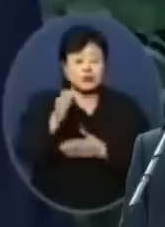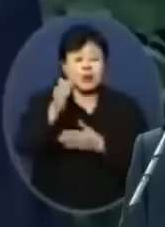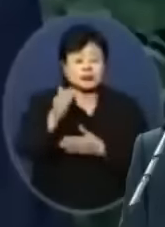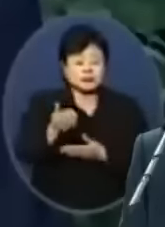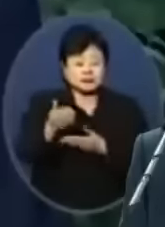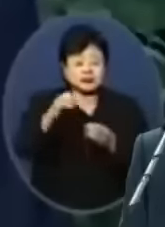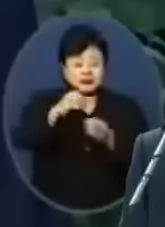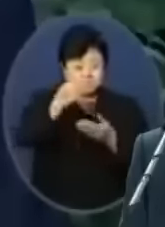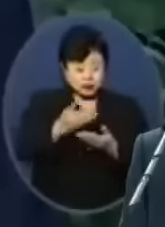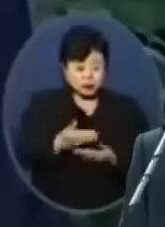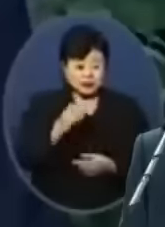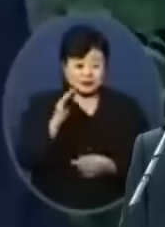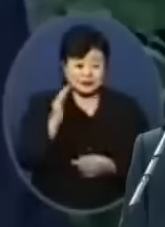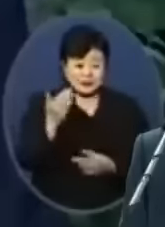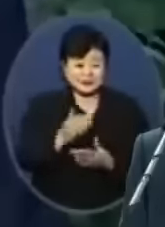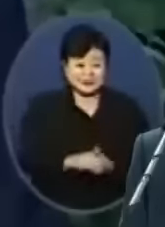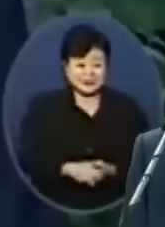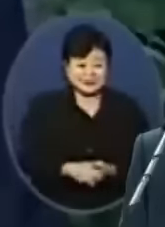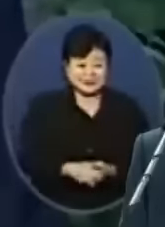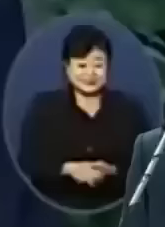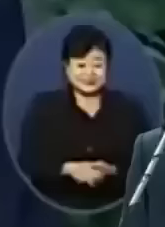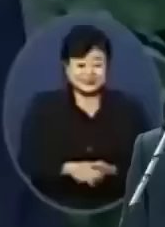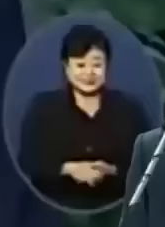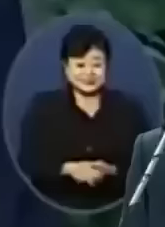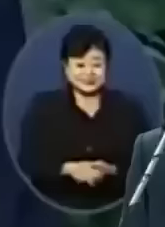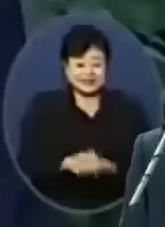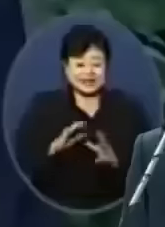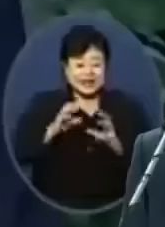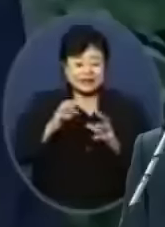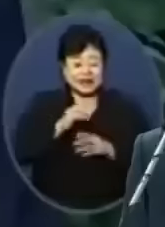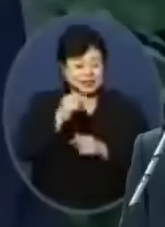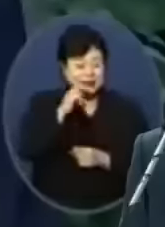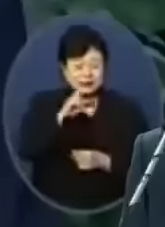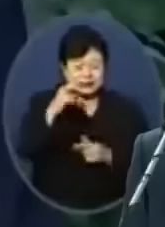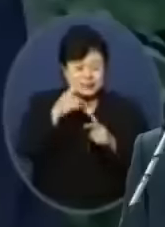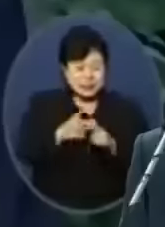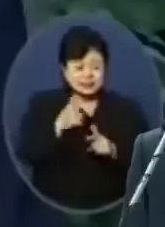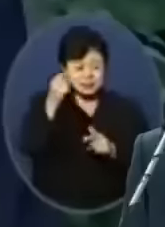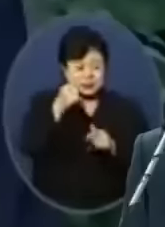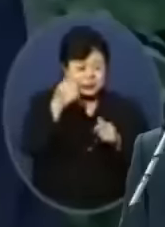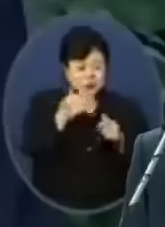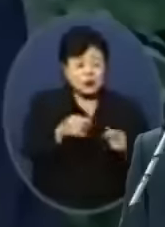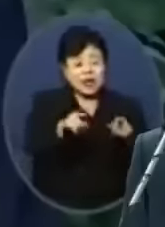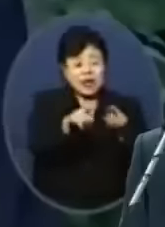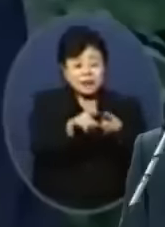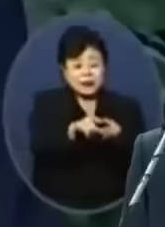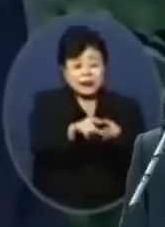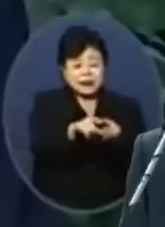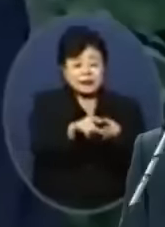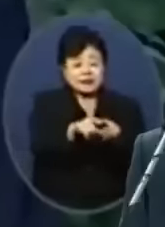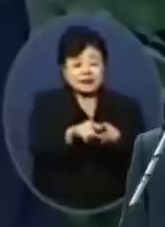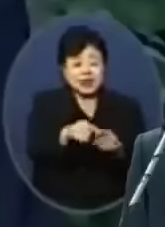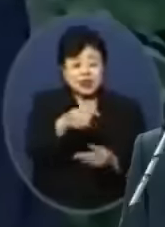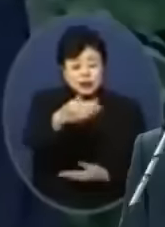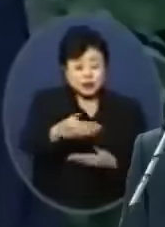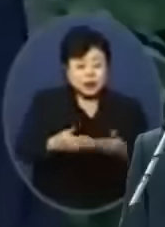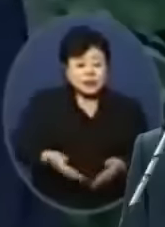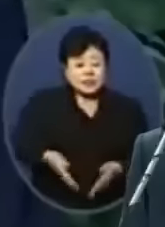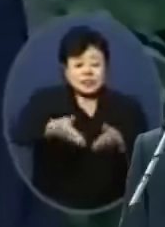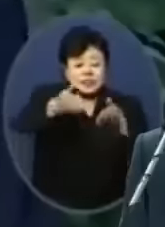영광스러운 응답을 갖다 주셨습니다. 천국과 하나님 아버지 예수님 성령님과 함께 교통하는